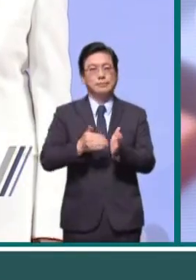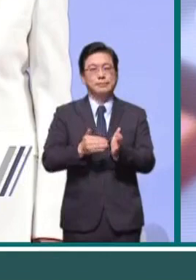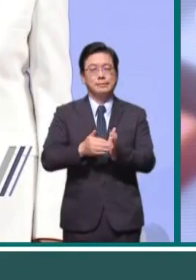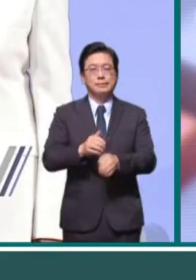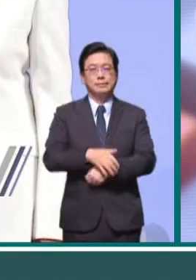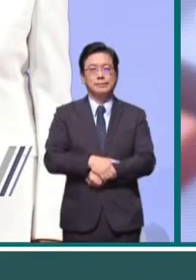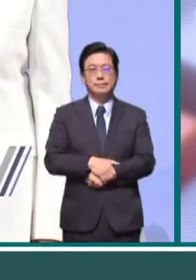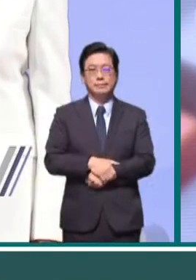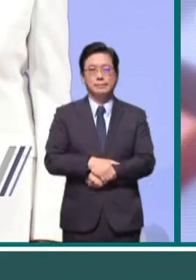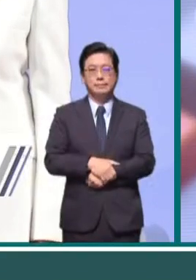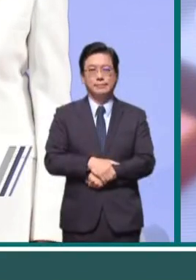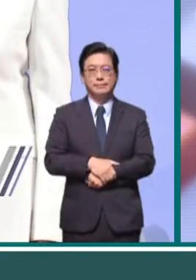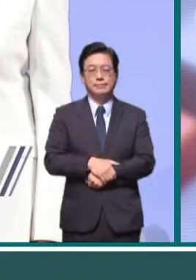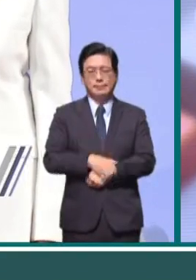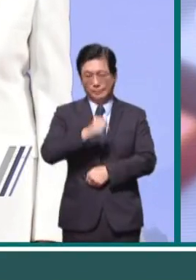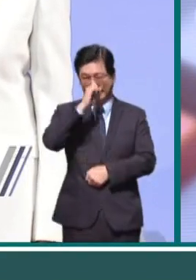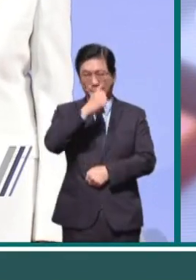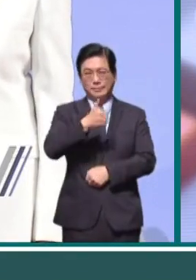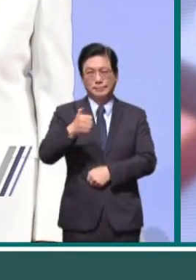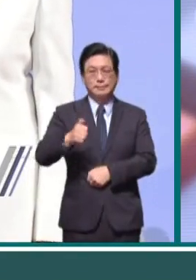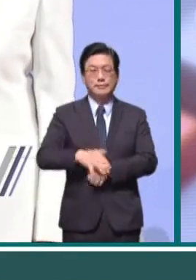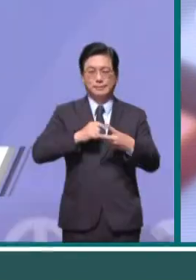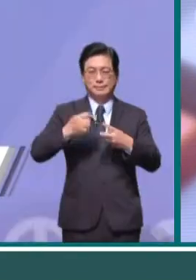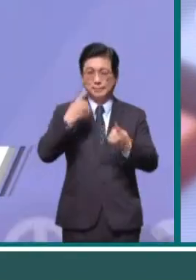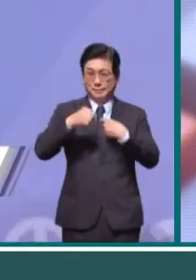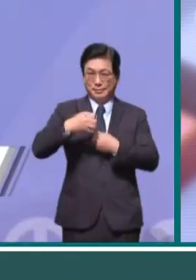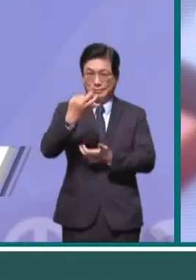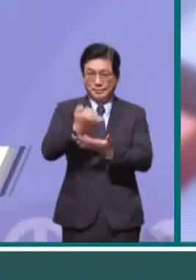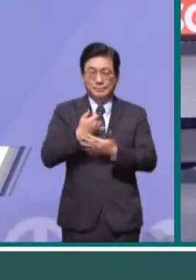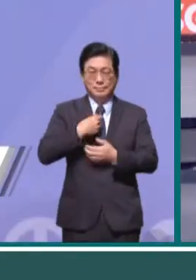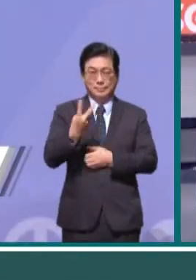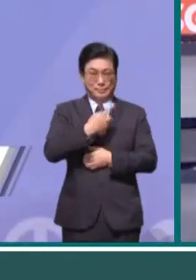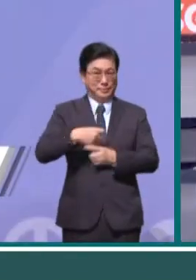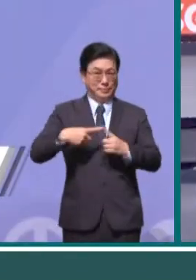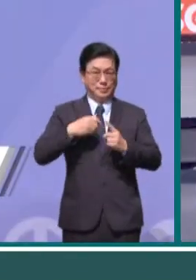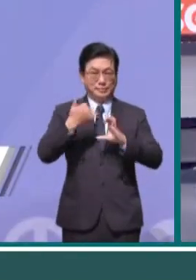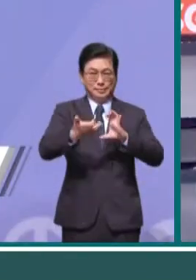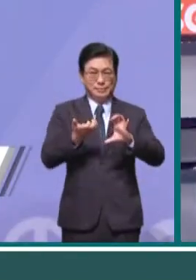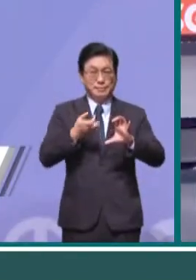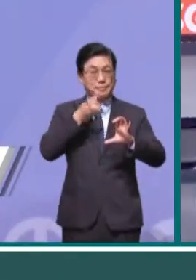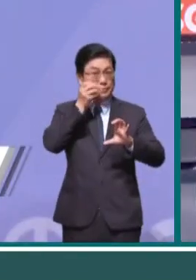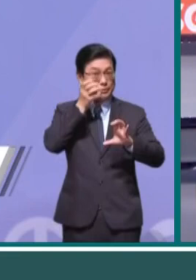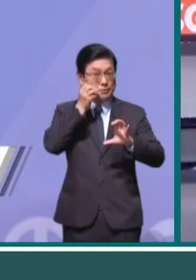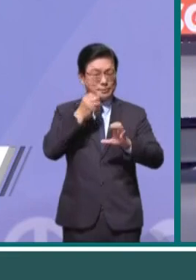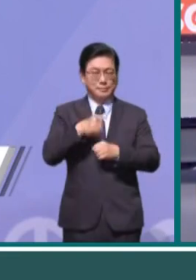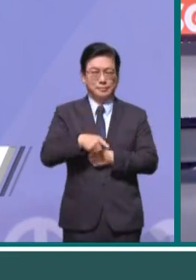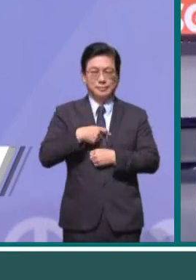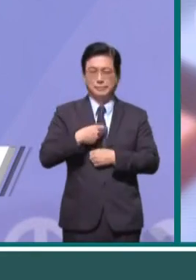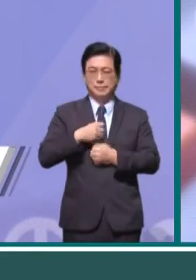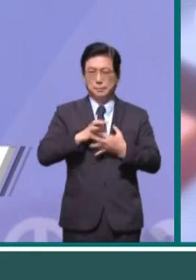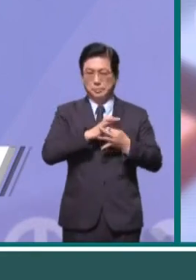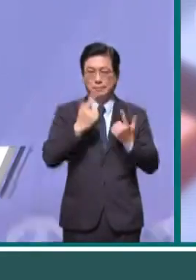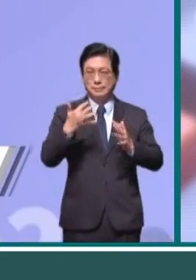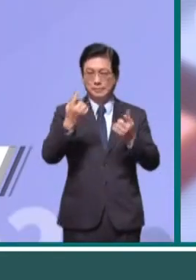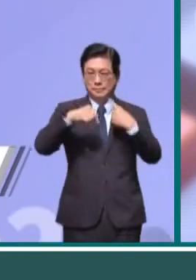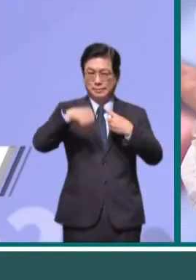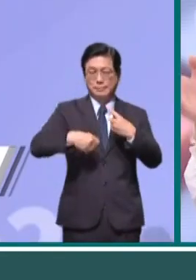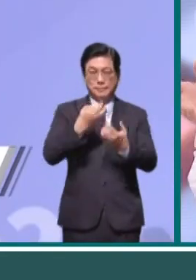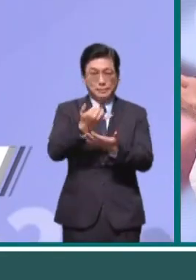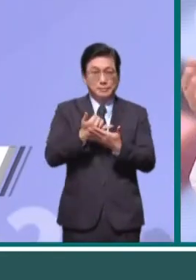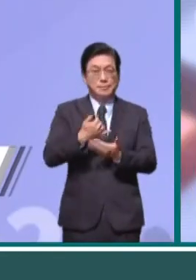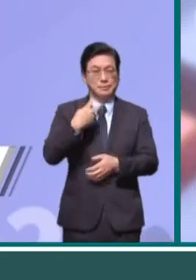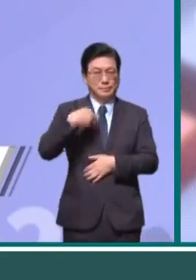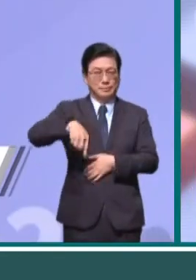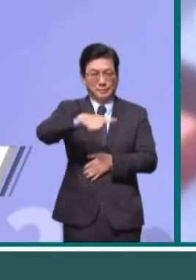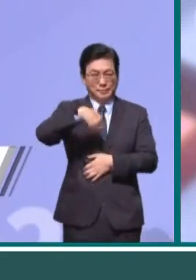种性格重新被看见了，所以我觉得那个价值是重要的，就是台北人到底要一个东怪西怪东